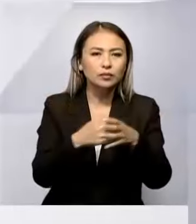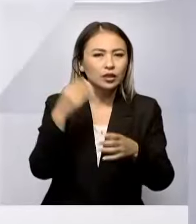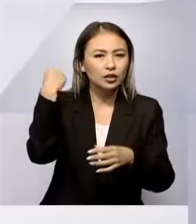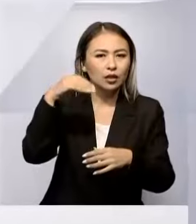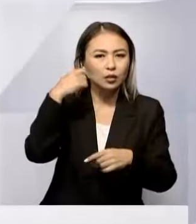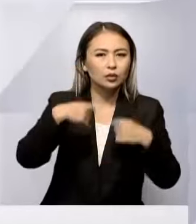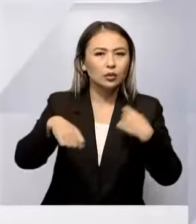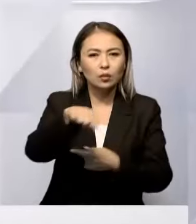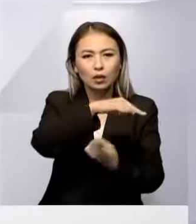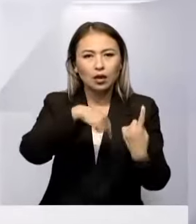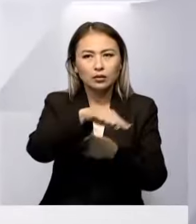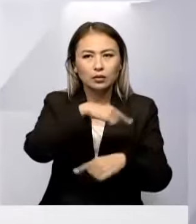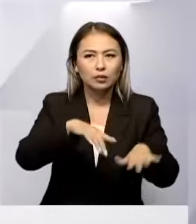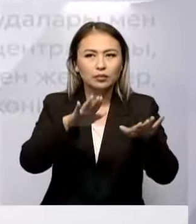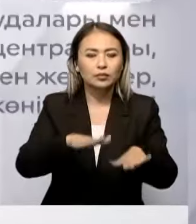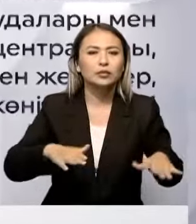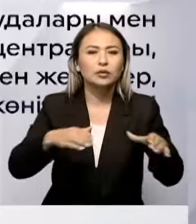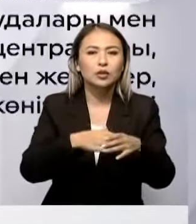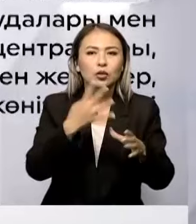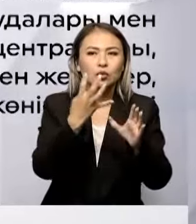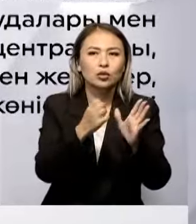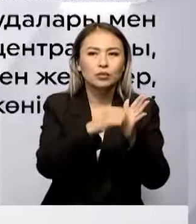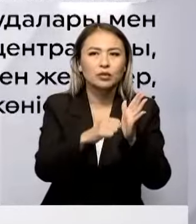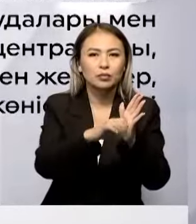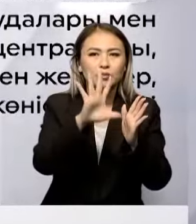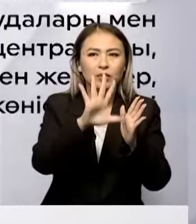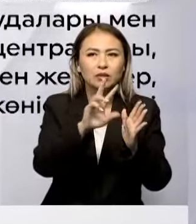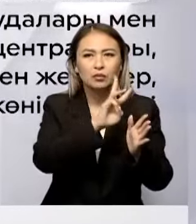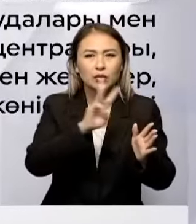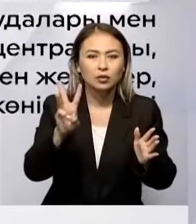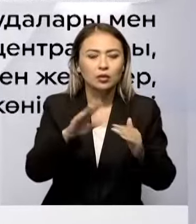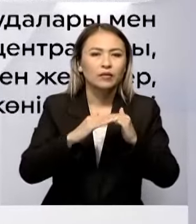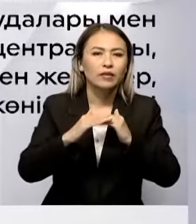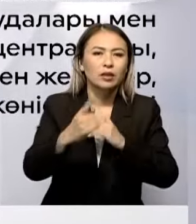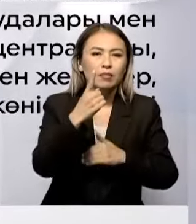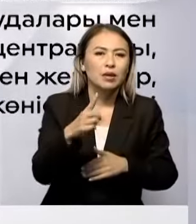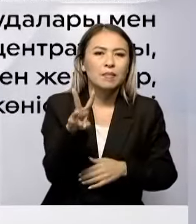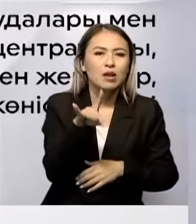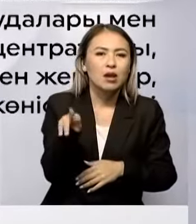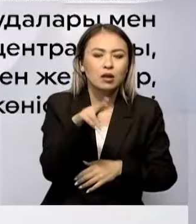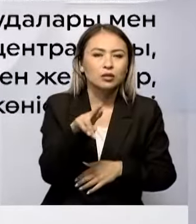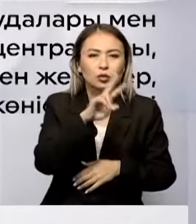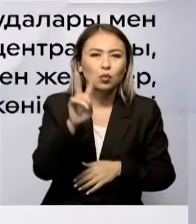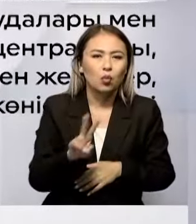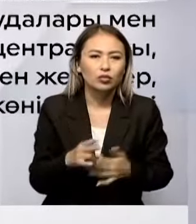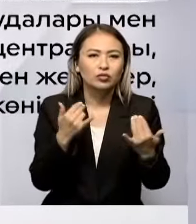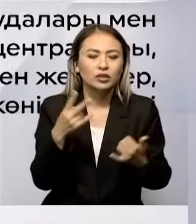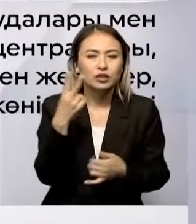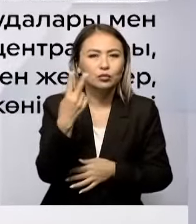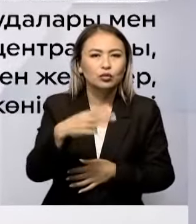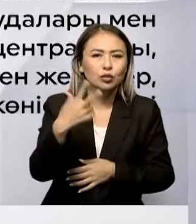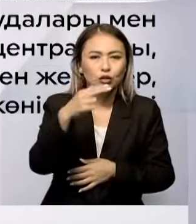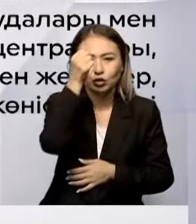сауда айналым жыл басынан бергі 5 айда 465 миллион долларға жуықтаса, былтырғы жылы 1 миллиард доллардан асқан. 2023 жылы бізден